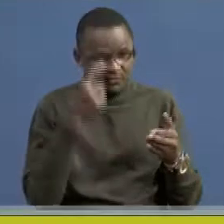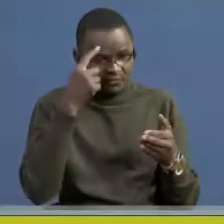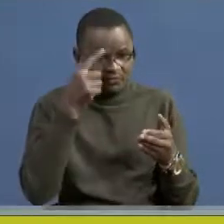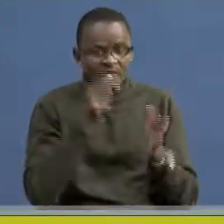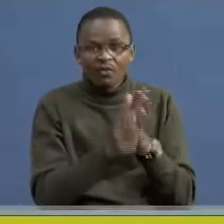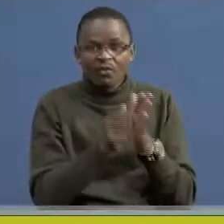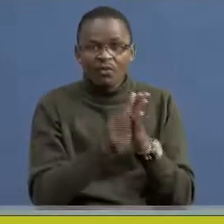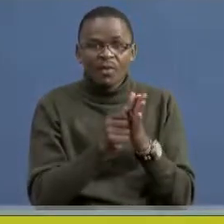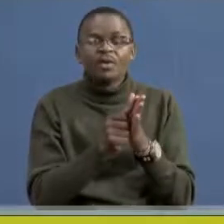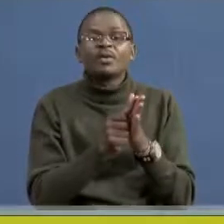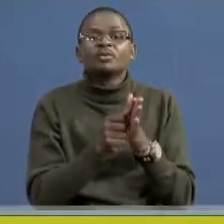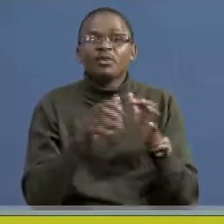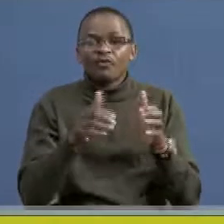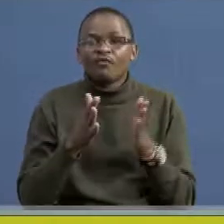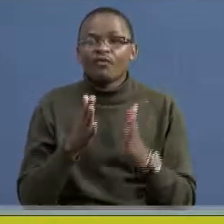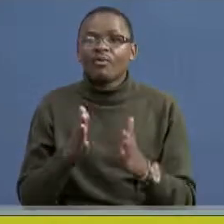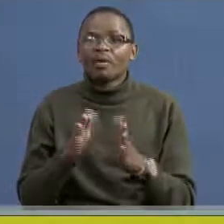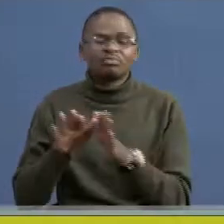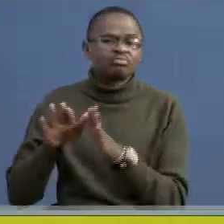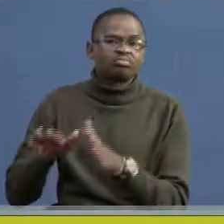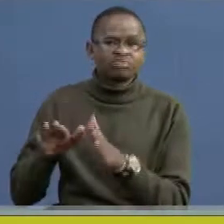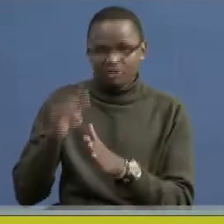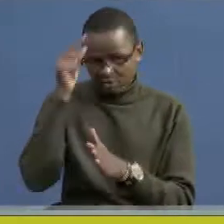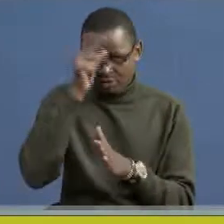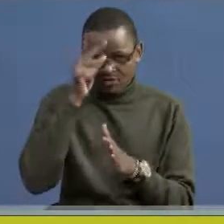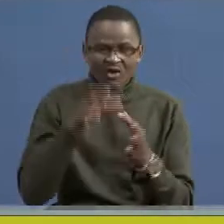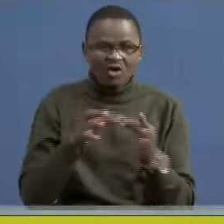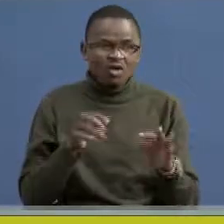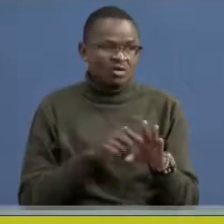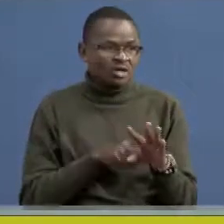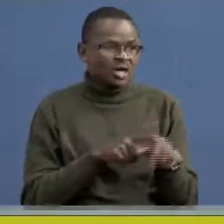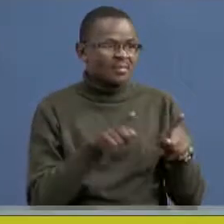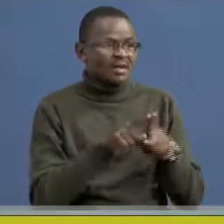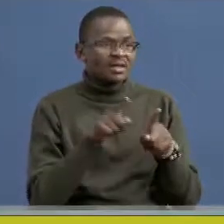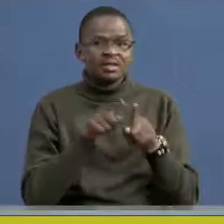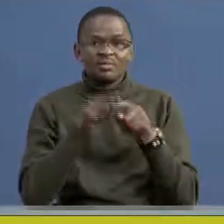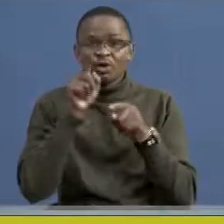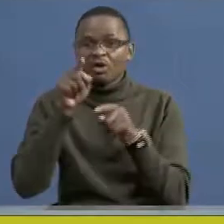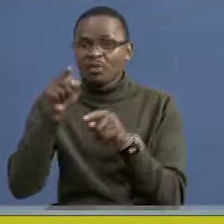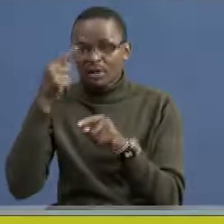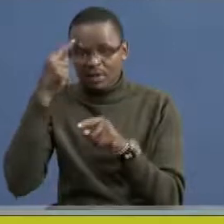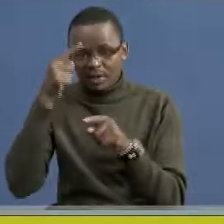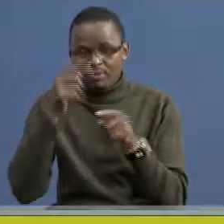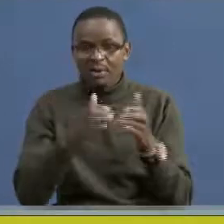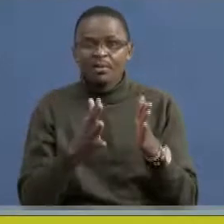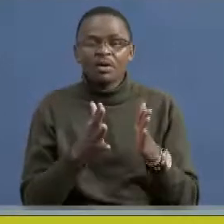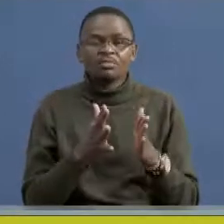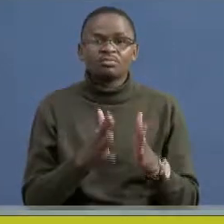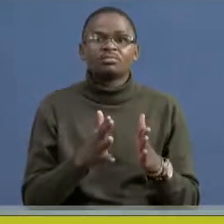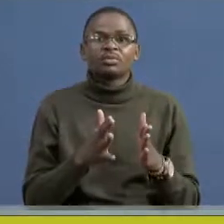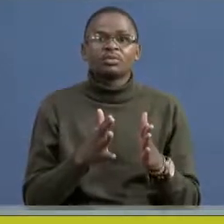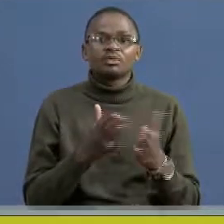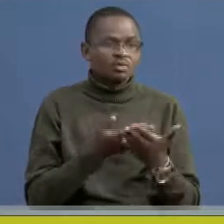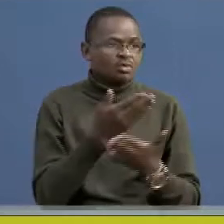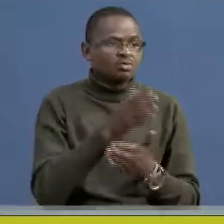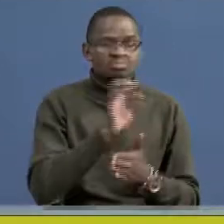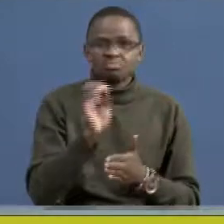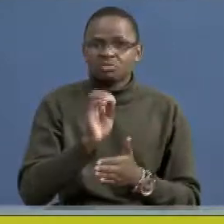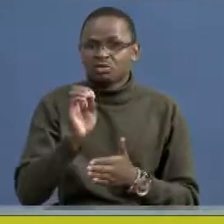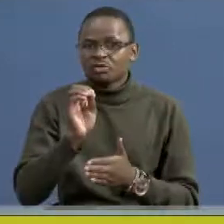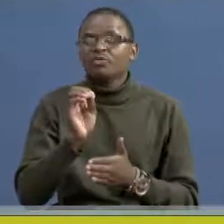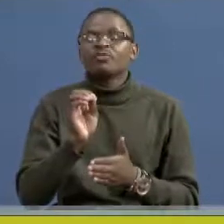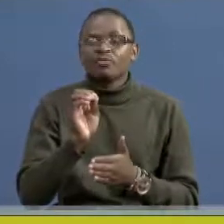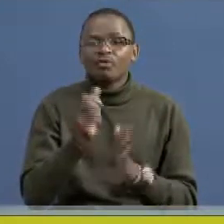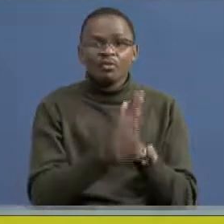mahindi ambao wametengwa na serikali kwa muda mrefu. Vilevile wametishia kuwashinikiza wakulima wa mahindi kutouza mahindi yao kwa